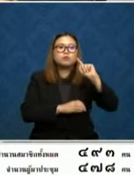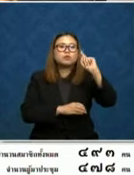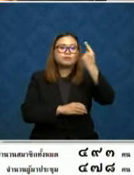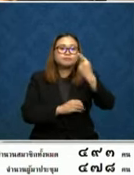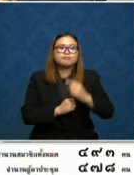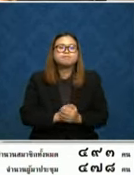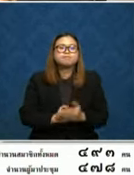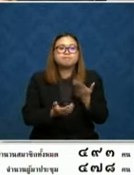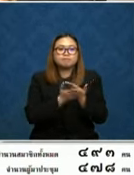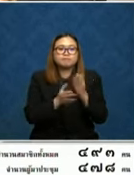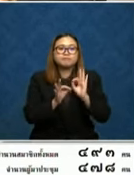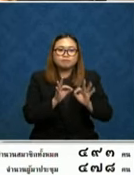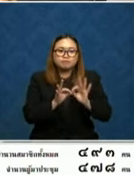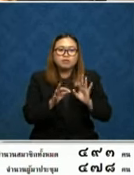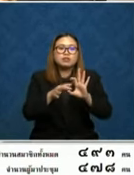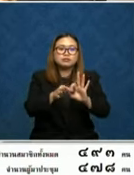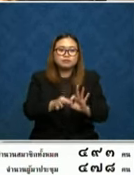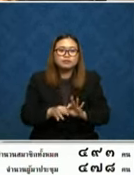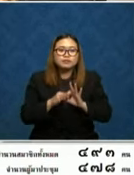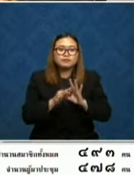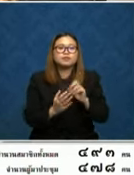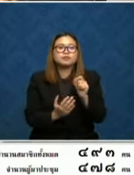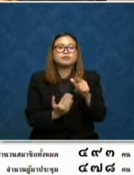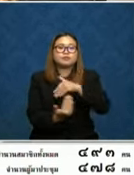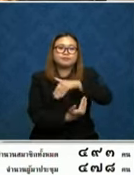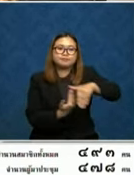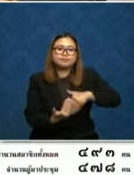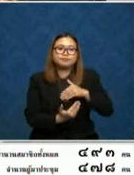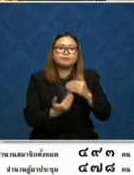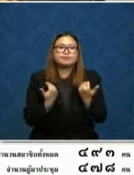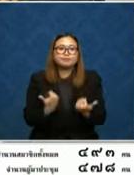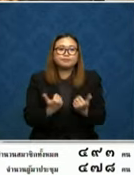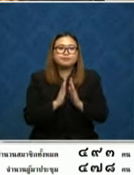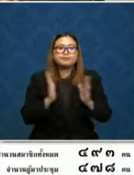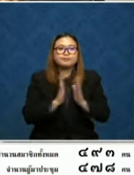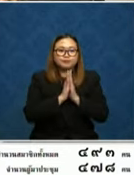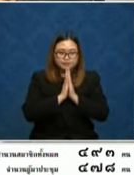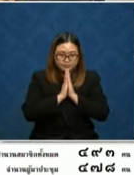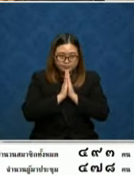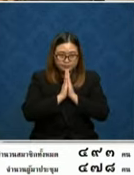คุ้มค่าและสอดคล้องกับสภาพเศรษฐกิจในปัจจุบันขอบคุณครับ